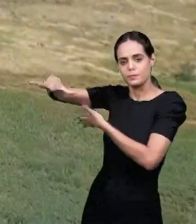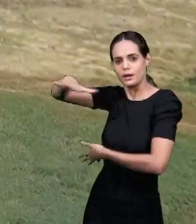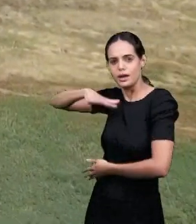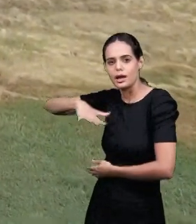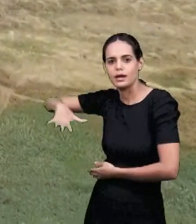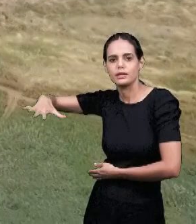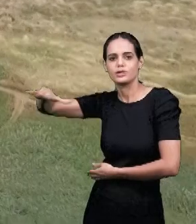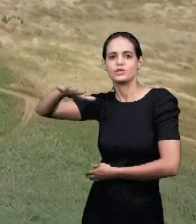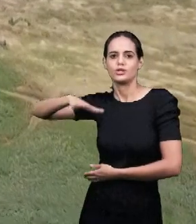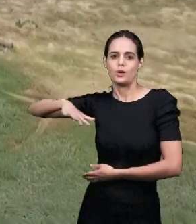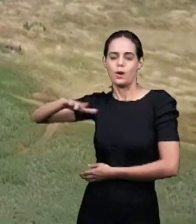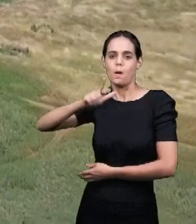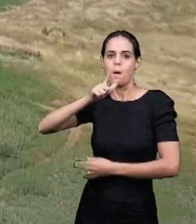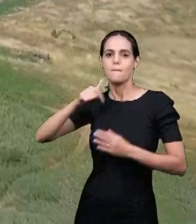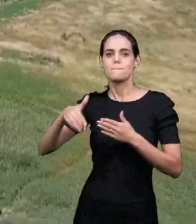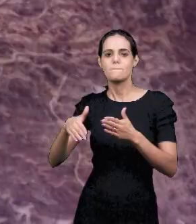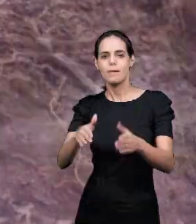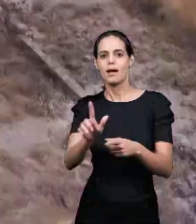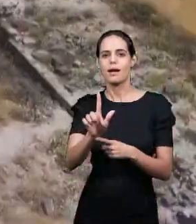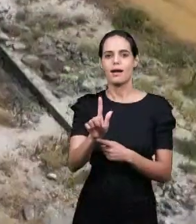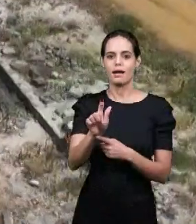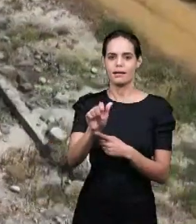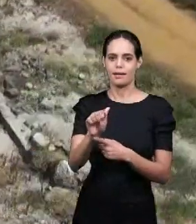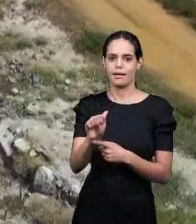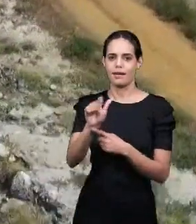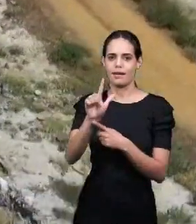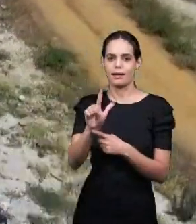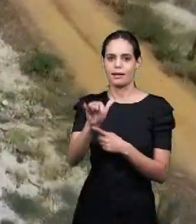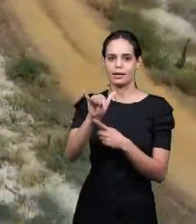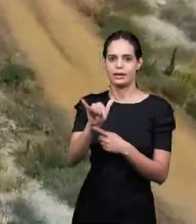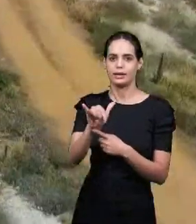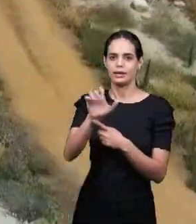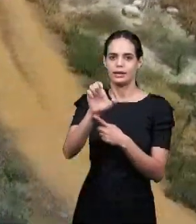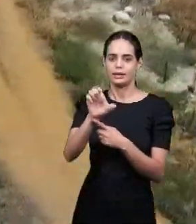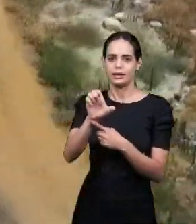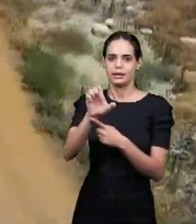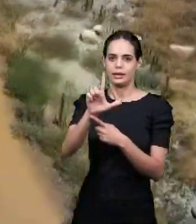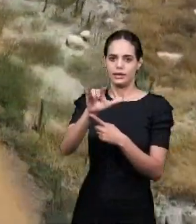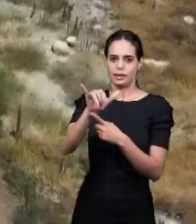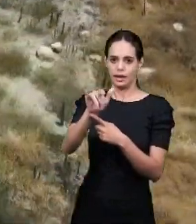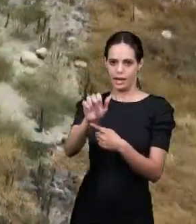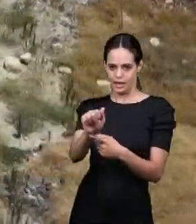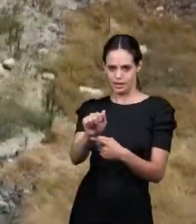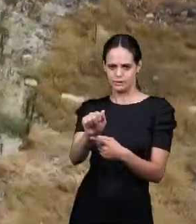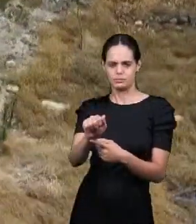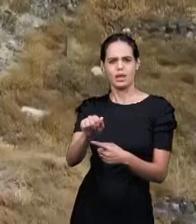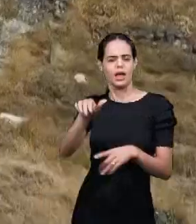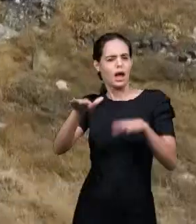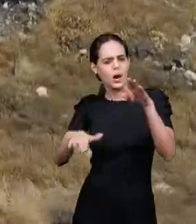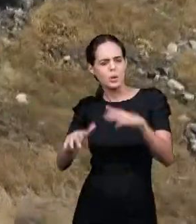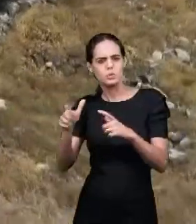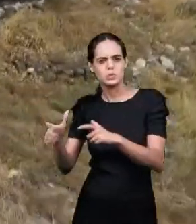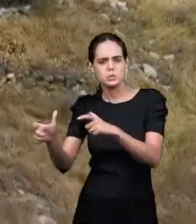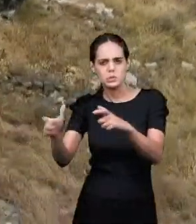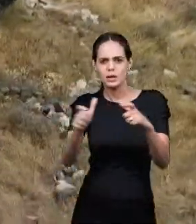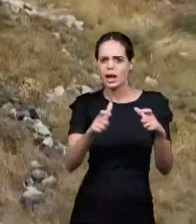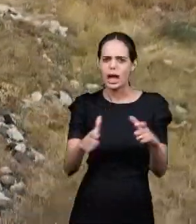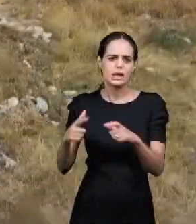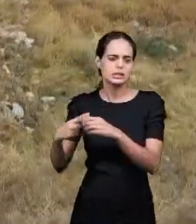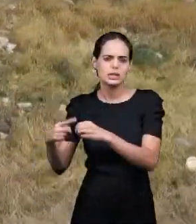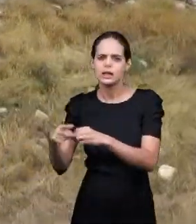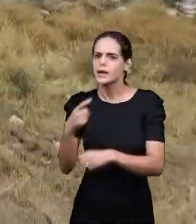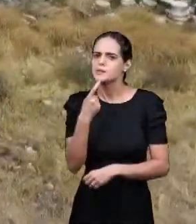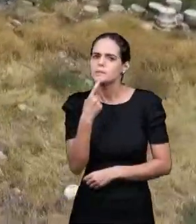cette mar da région, Galileia, de la no mer de la norte de Galilée Israel, au nord na região d'Israël, chamada dans la région Galileia. appelée Nós vemos Galilée. muitas cidades Quelques ruines famosas des villes ali, muitas